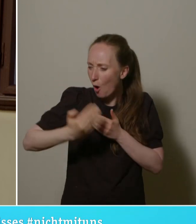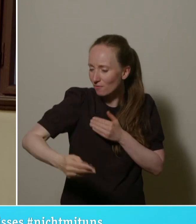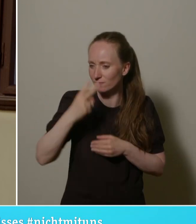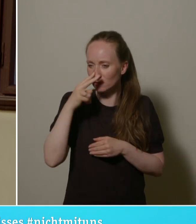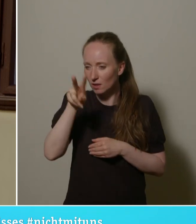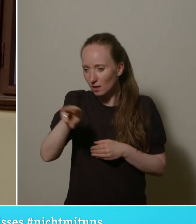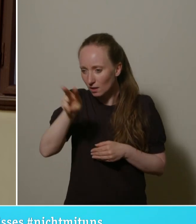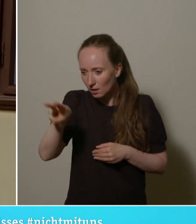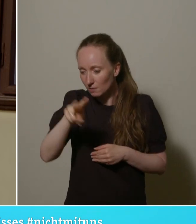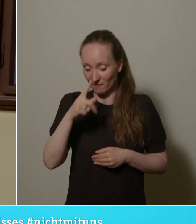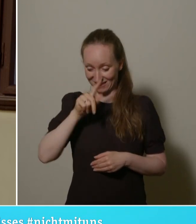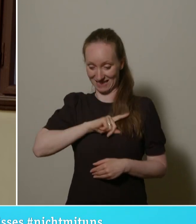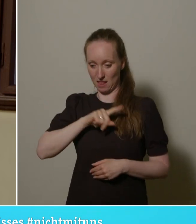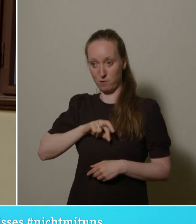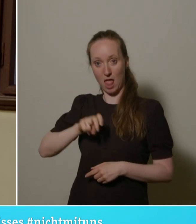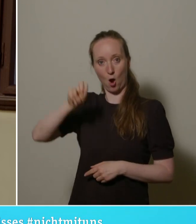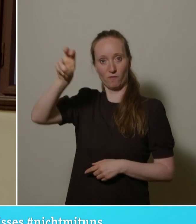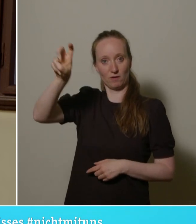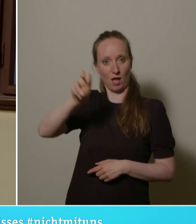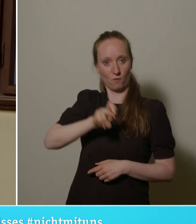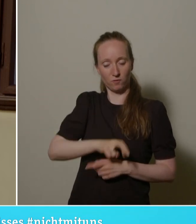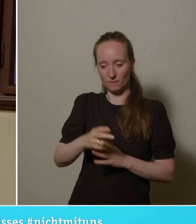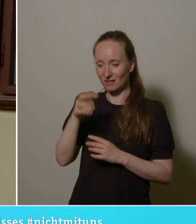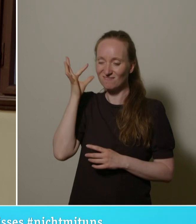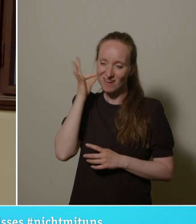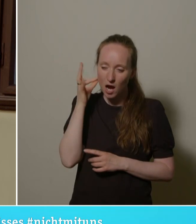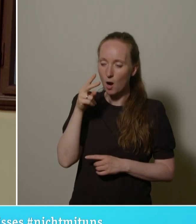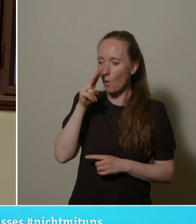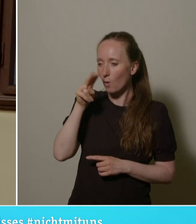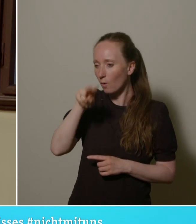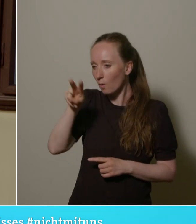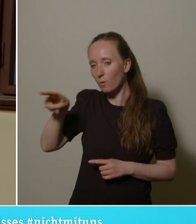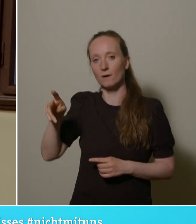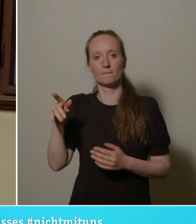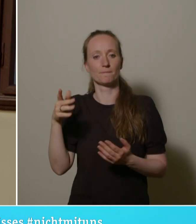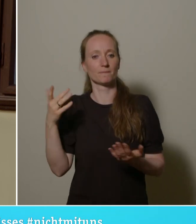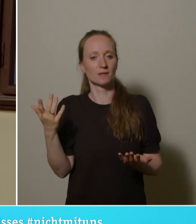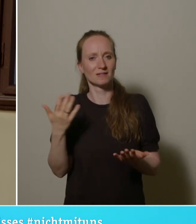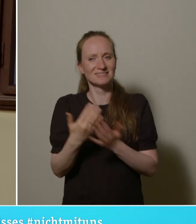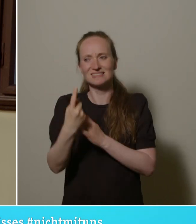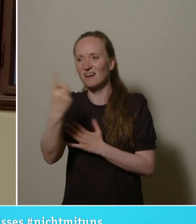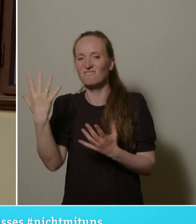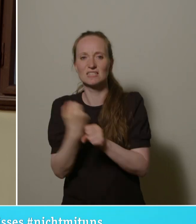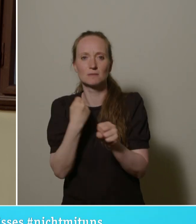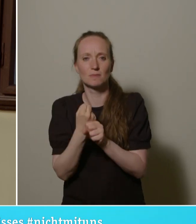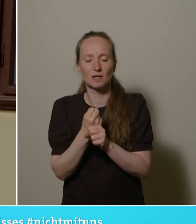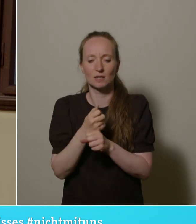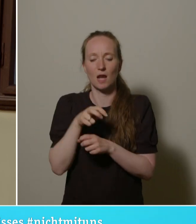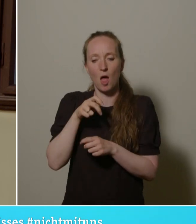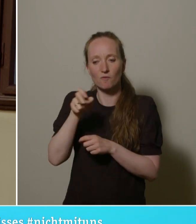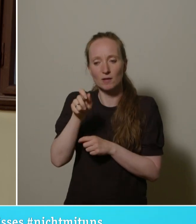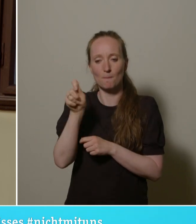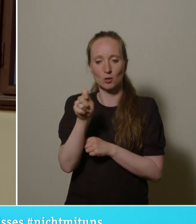sehe, wenn ich hochlaufe oder runterlaufe vom Westbahnhof, weil ich eben häufiger Zug fahre nach Erfurt. Die machen ständig Pausen